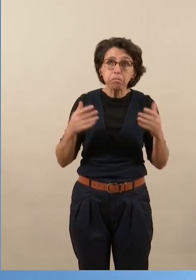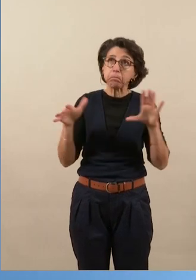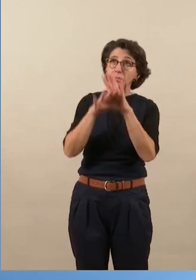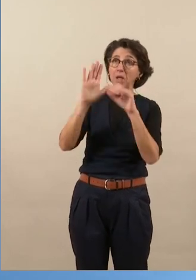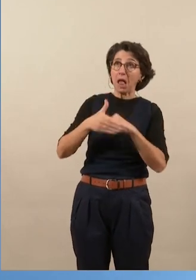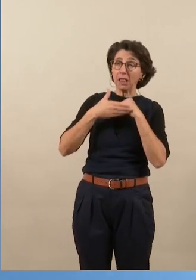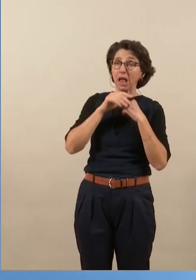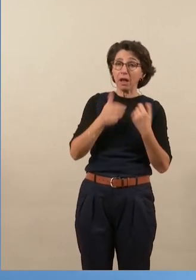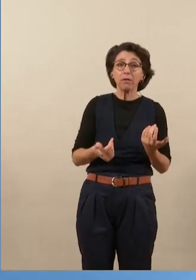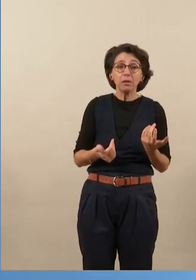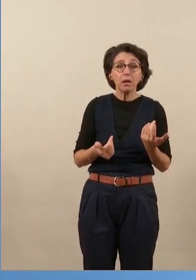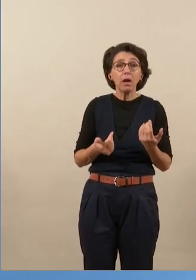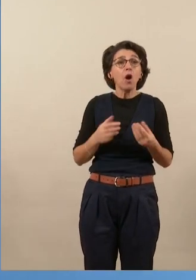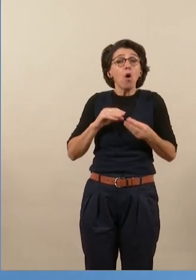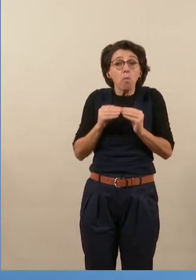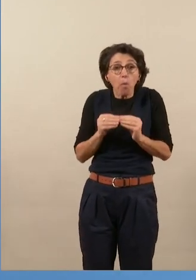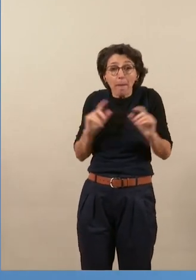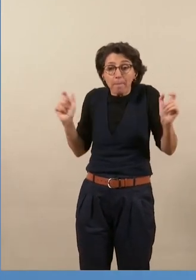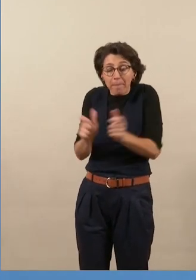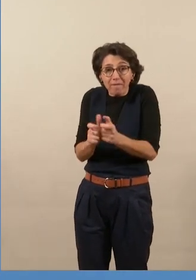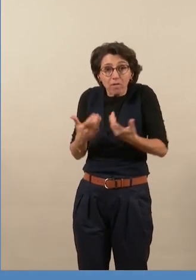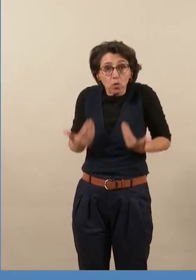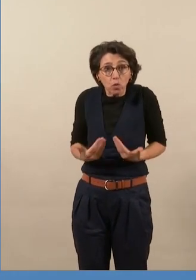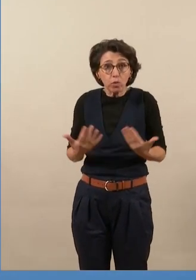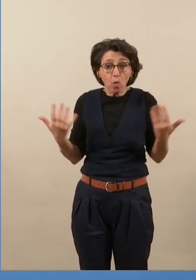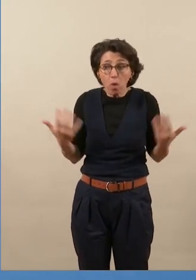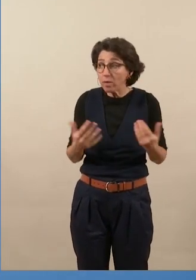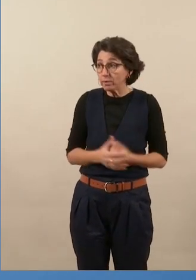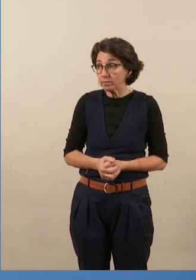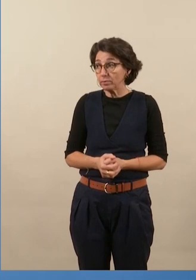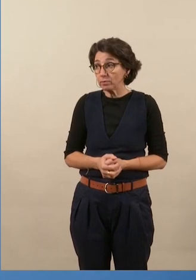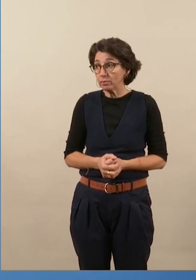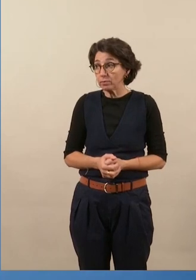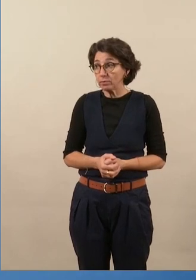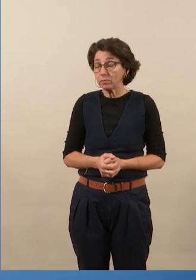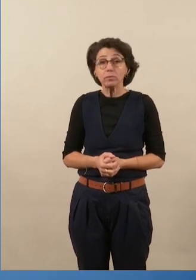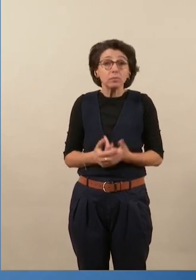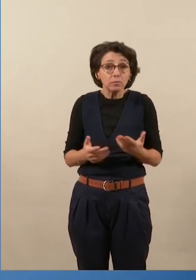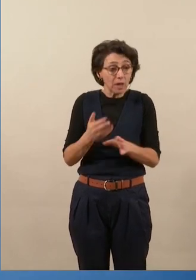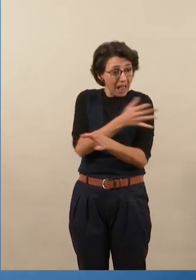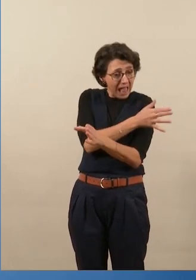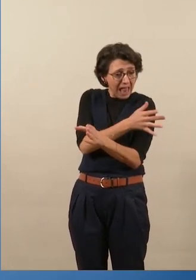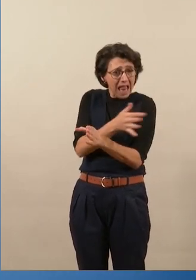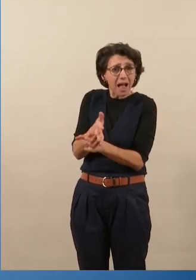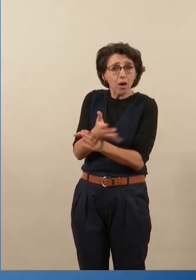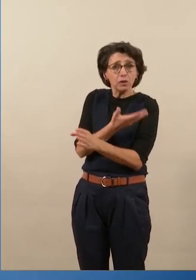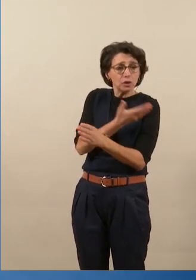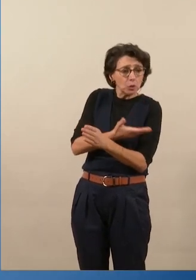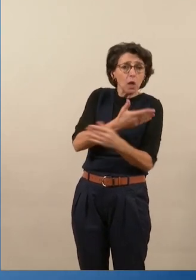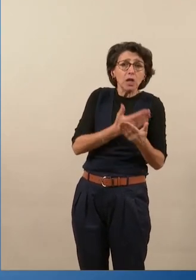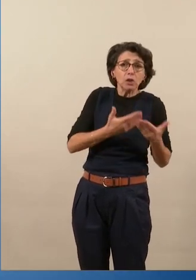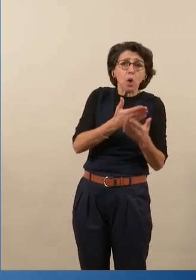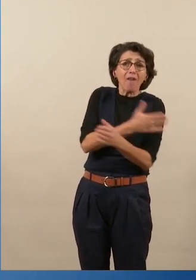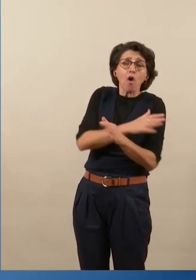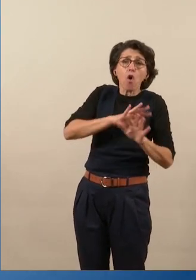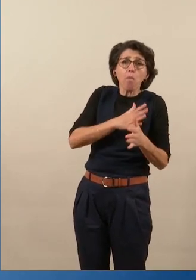jour qui relèvent du périmètre de la commune d'où vienton pour en arriver à ces politiques